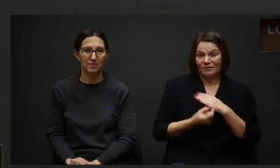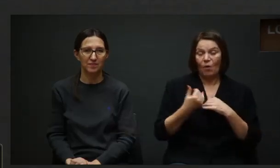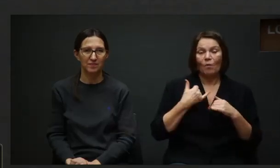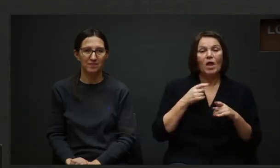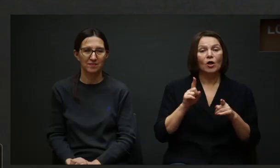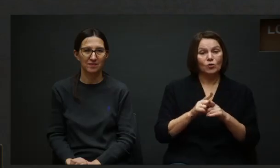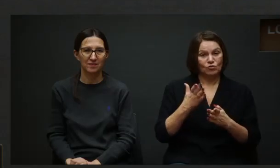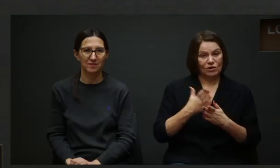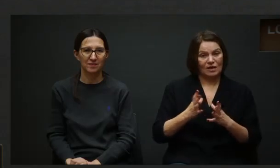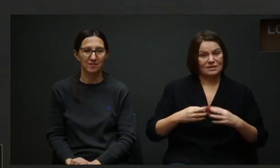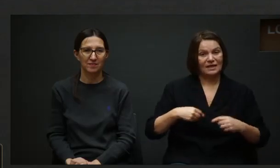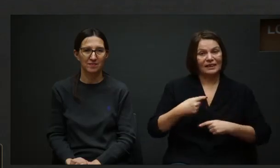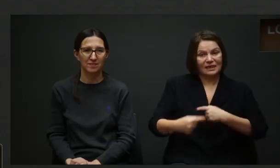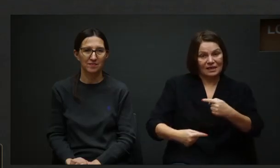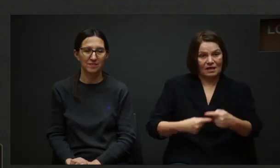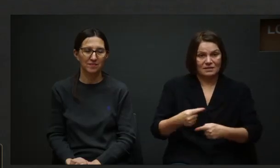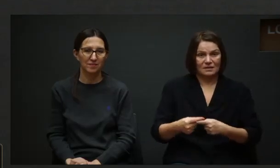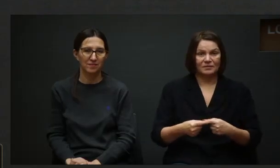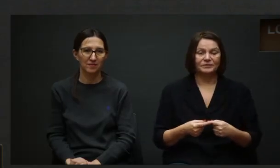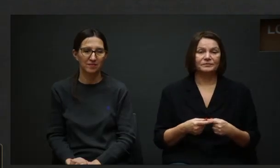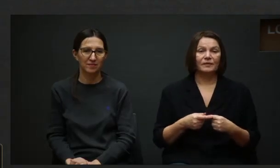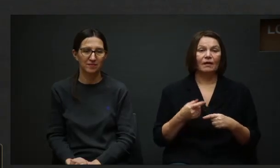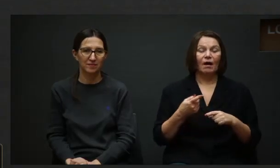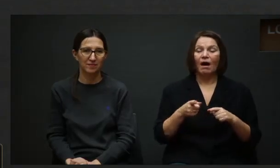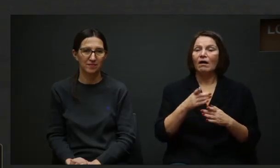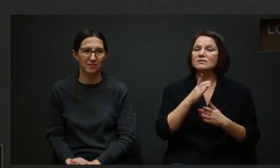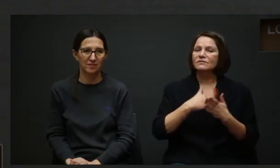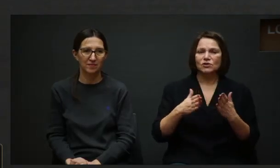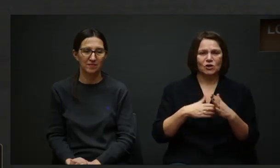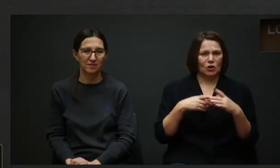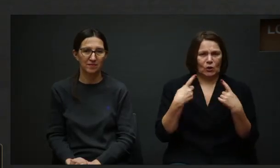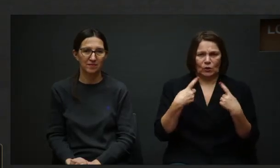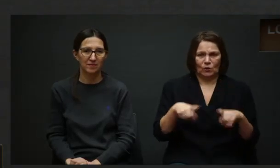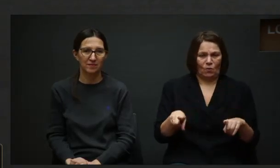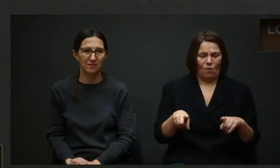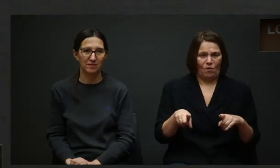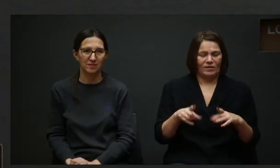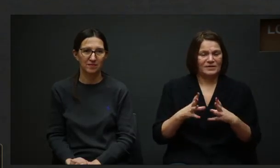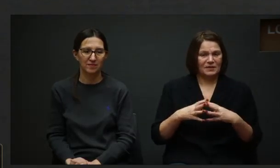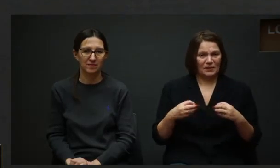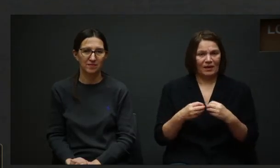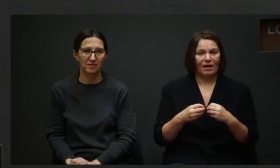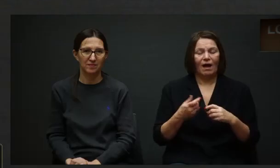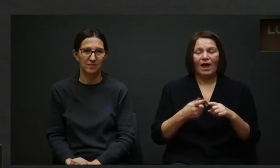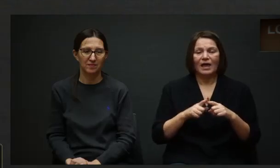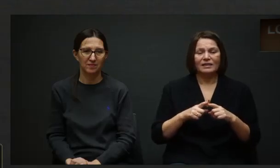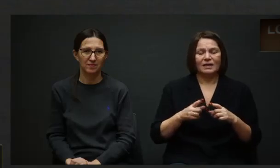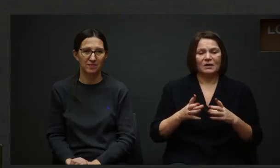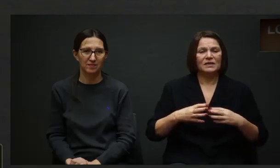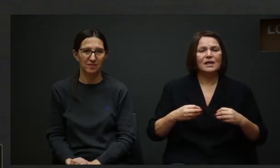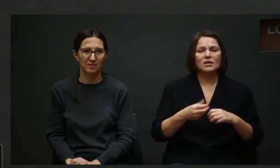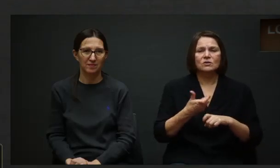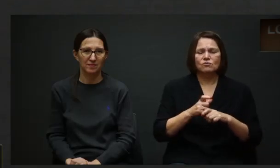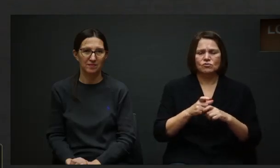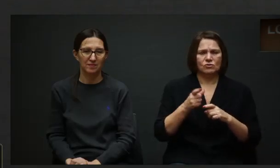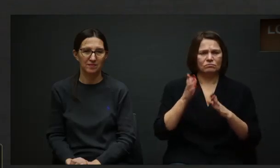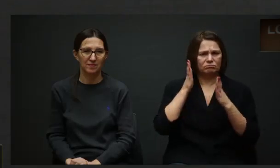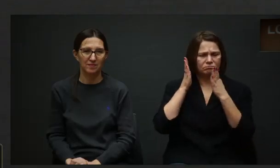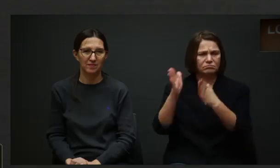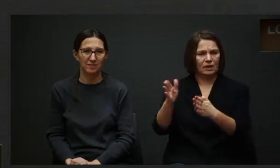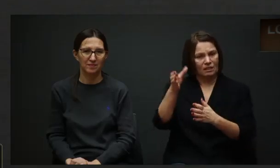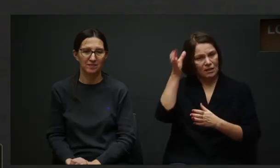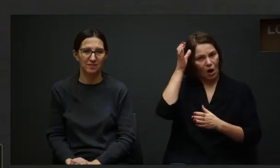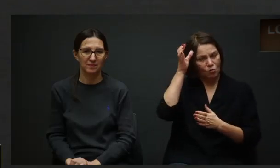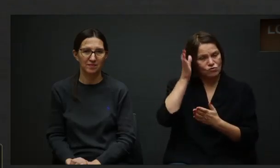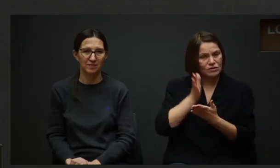тоже есть династия. Она совершенно другого сорта. Эта династия очень такая сурово академическая, научная.